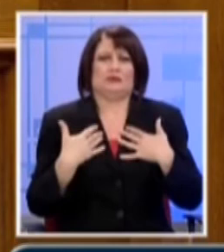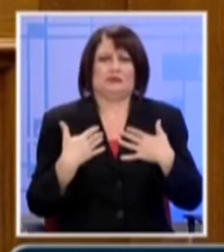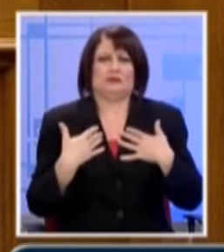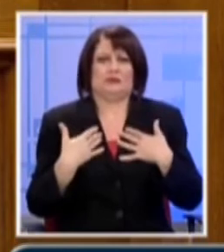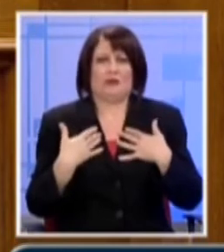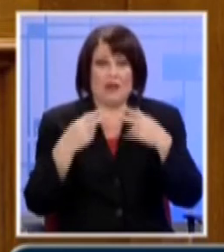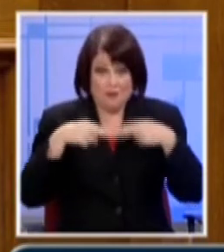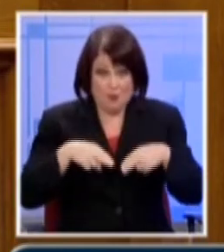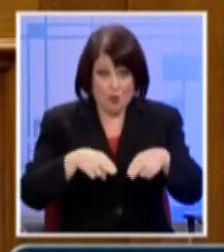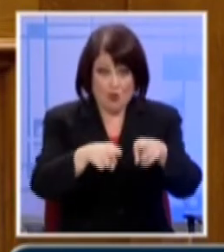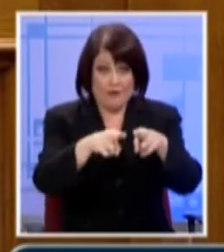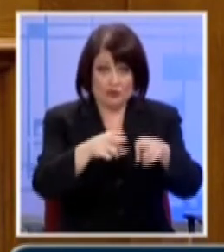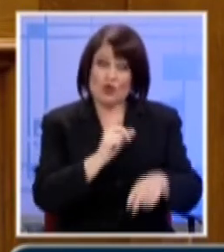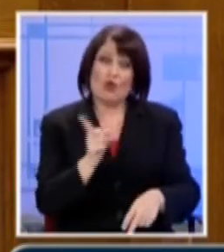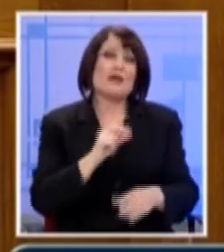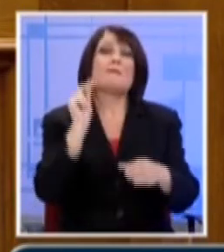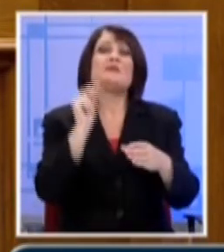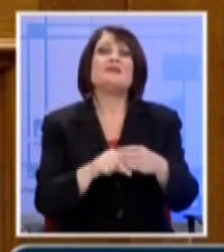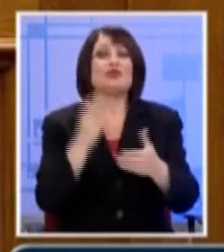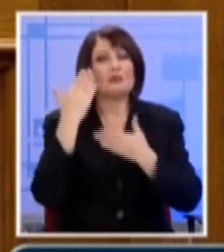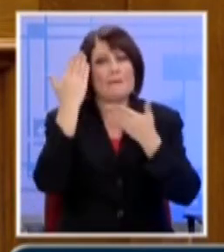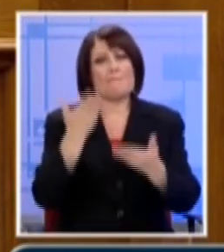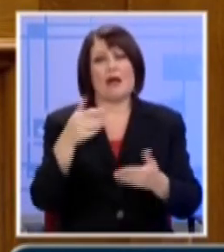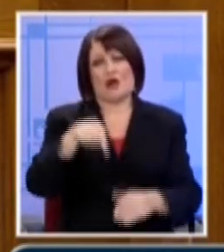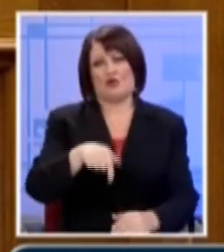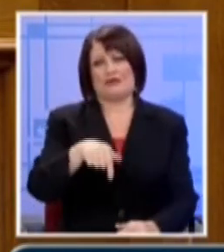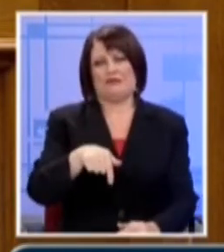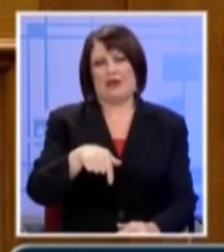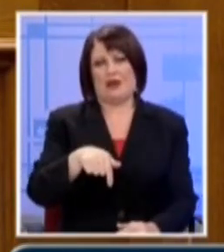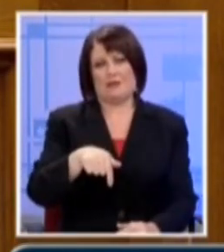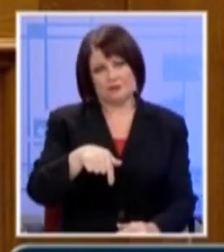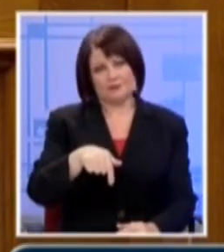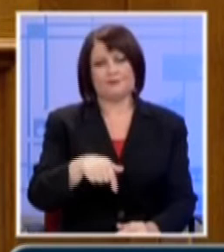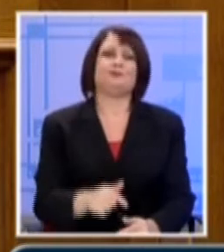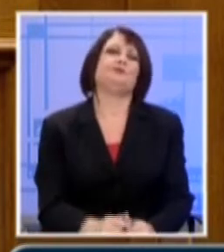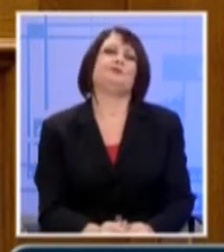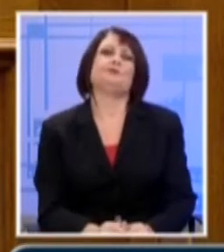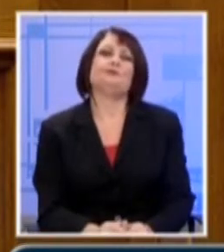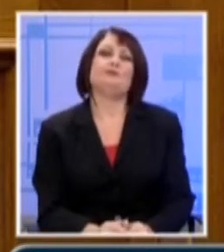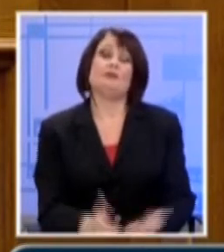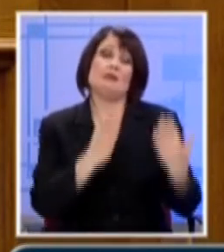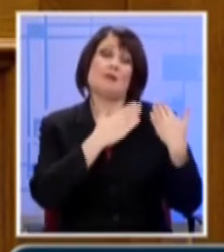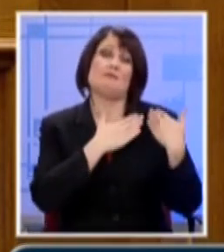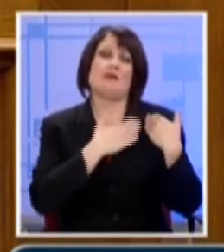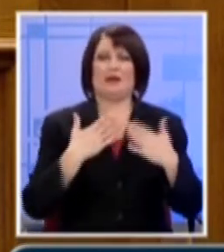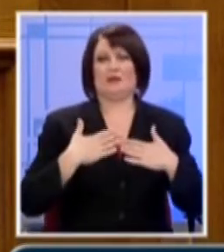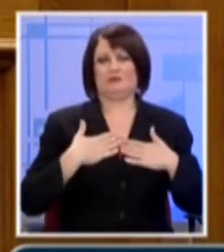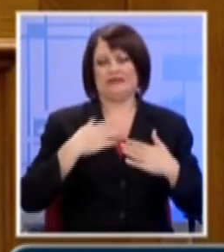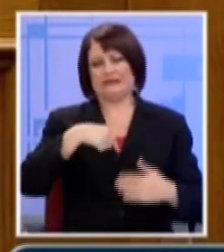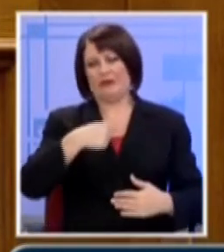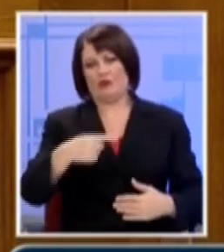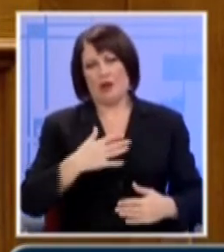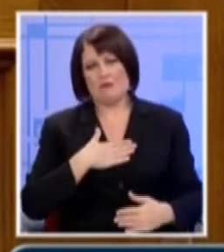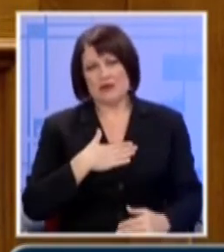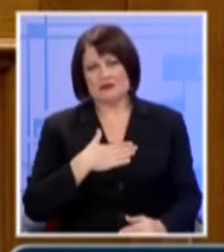γίνει μονόδρομος. Ψηφίζουμε παρόν στη σημερινή διαδικασία. Είναι μια υπεύθυνη στάση. Είναι